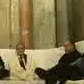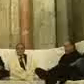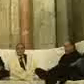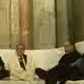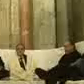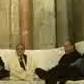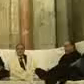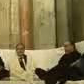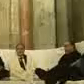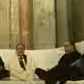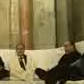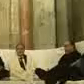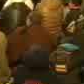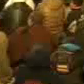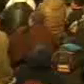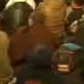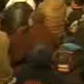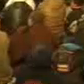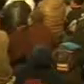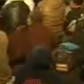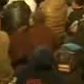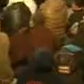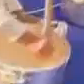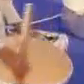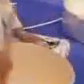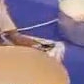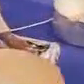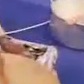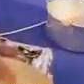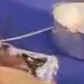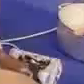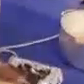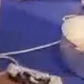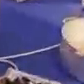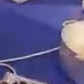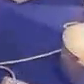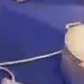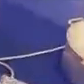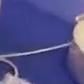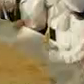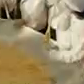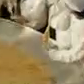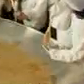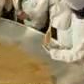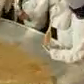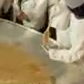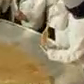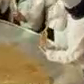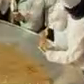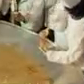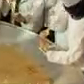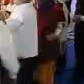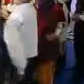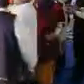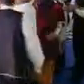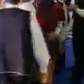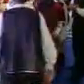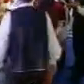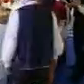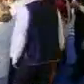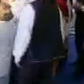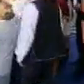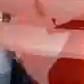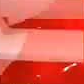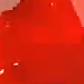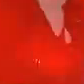تونس تحتفل مع سائر الدول الإسلامية بالمولد النبوي الشريف، وصفاقس تنظم تظاهرة إعداد أكبر عصيدة.